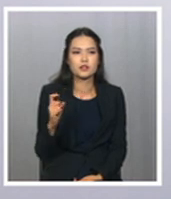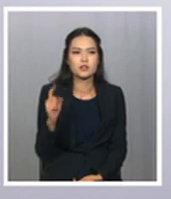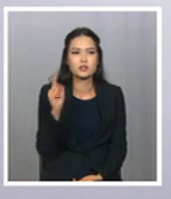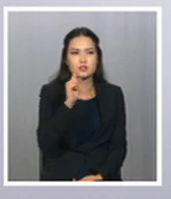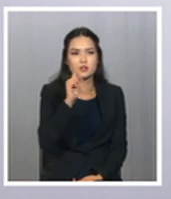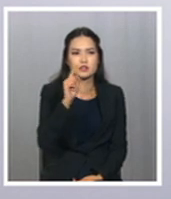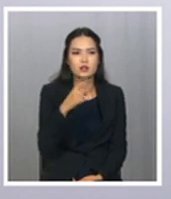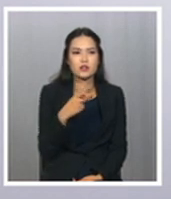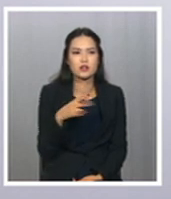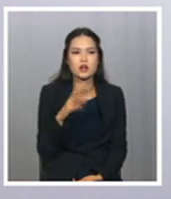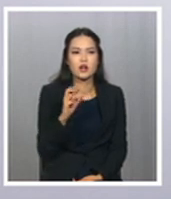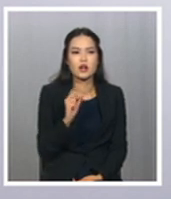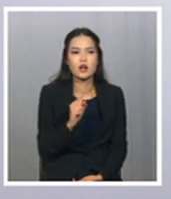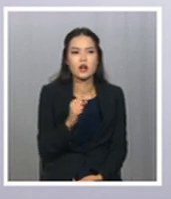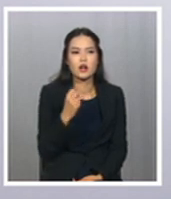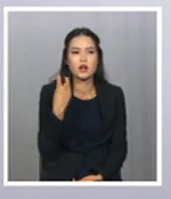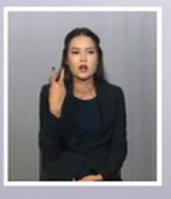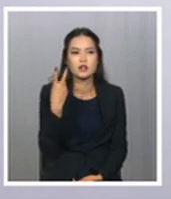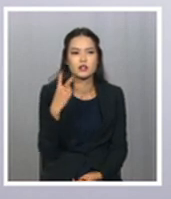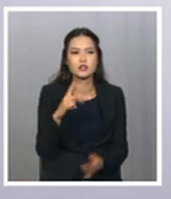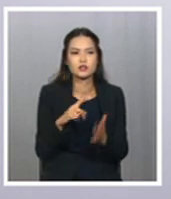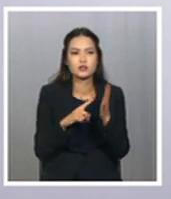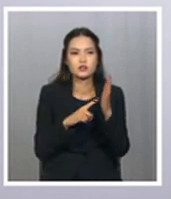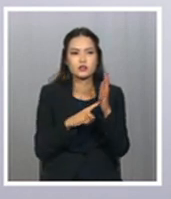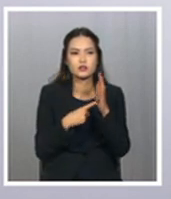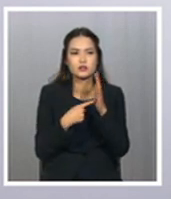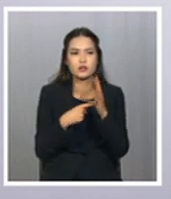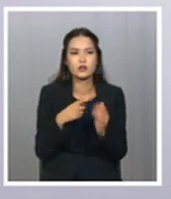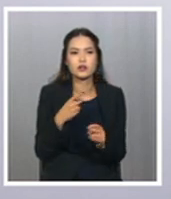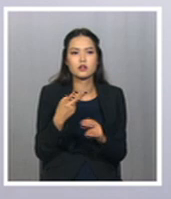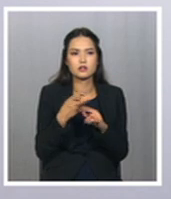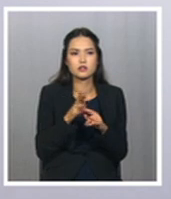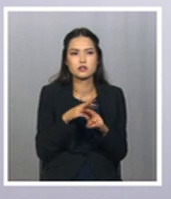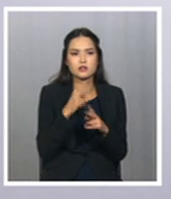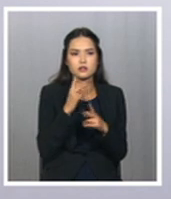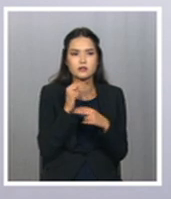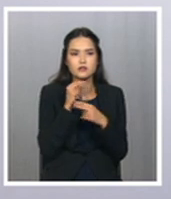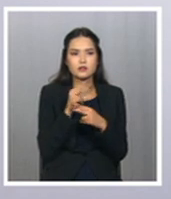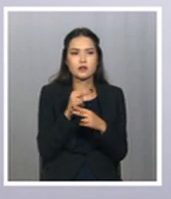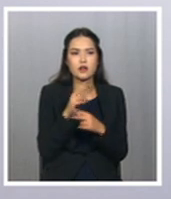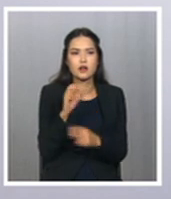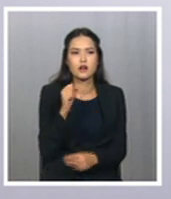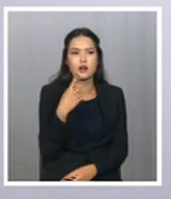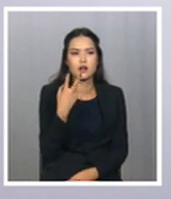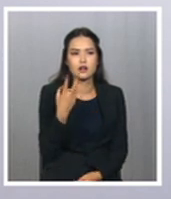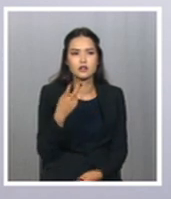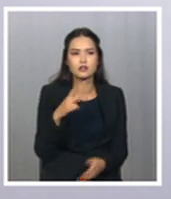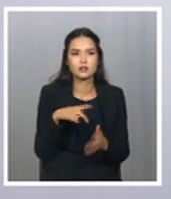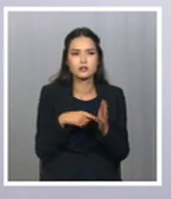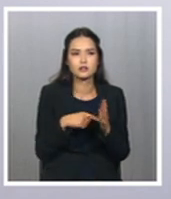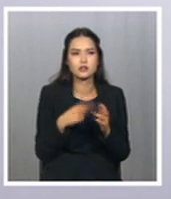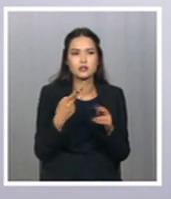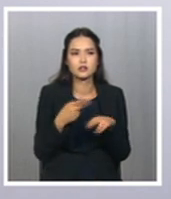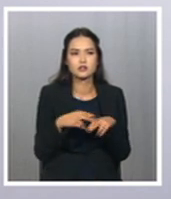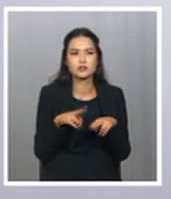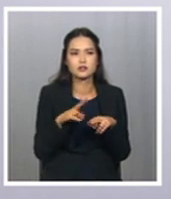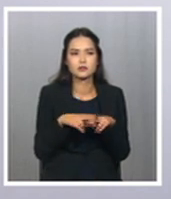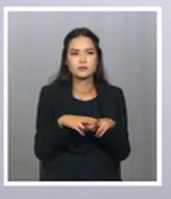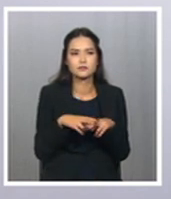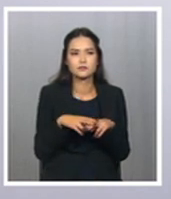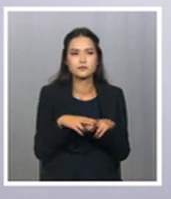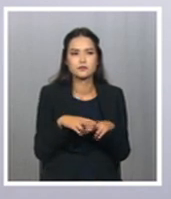А2 нүктесі. Мінекей қарайық, проекциясын қалай салдық. А2 нүктесі бұл